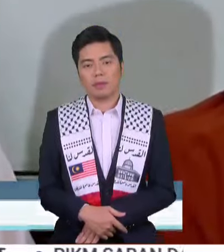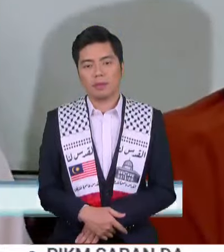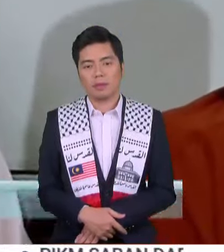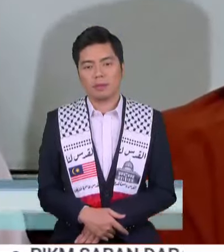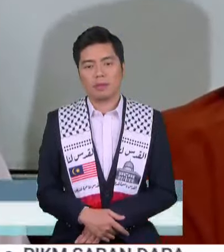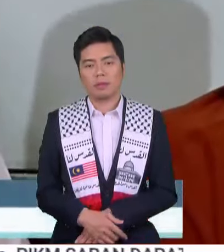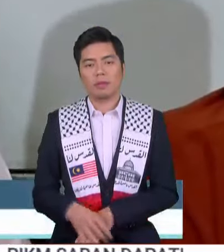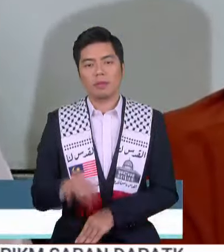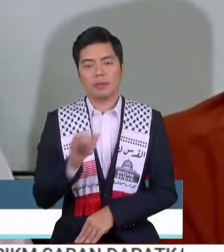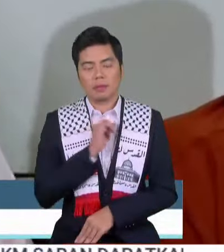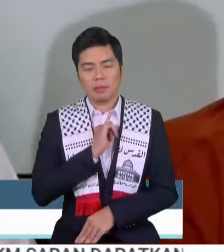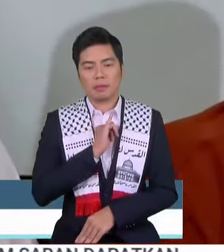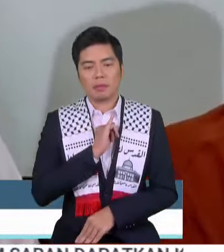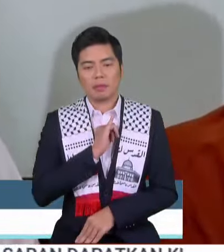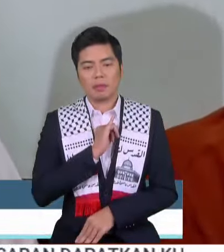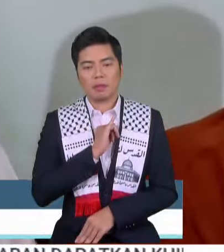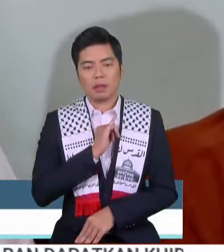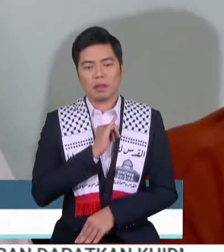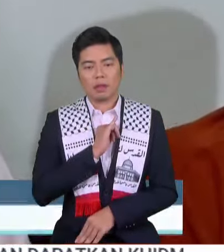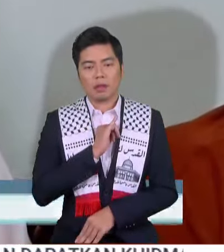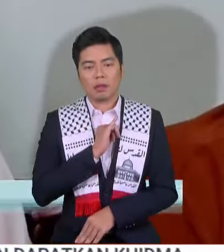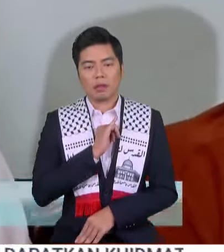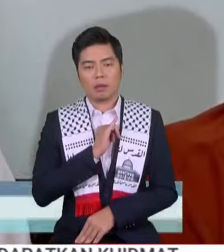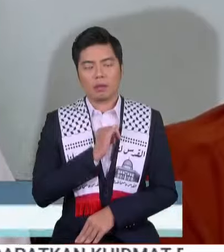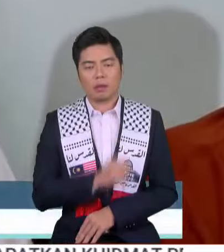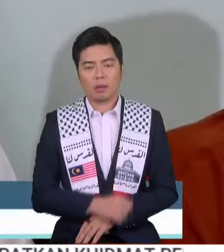Saya menyarankan supaya kita keluar